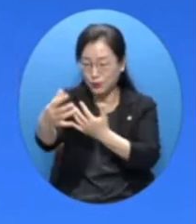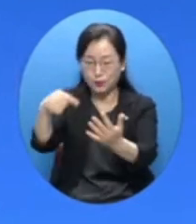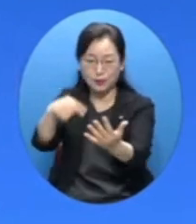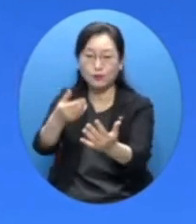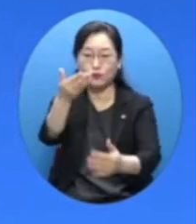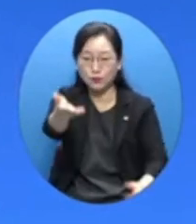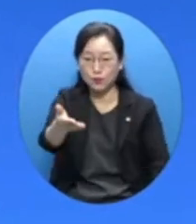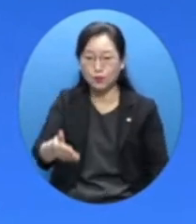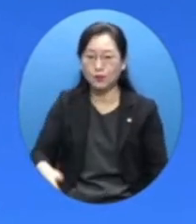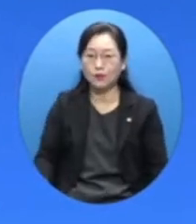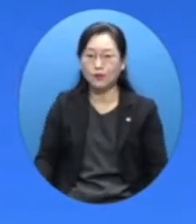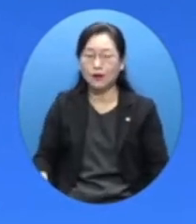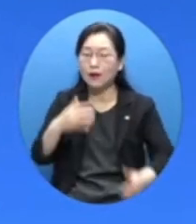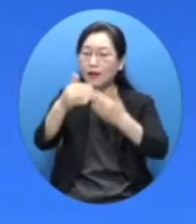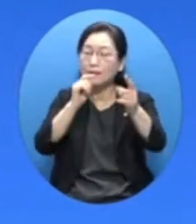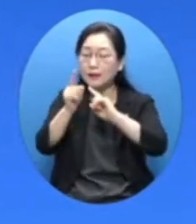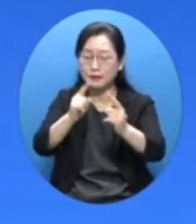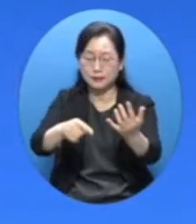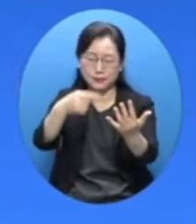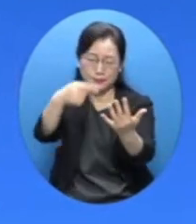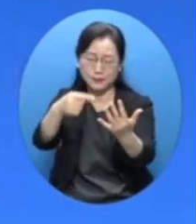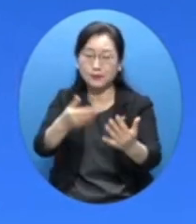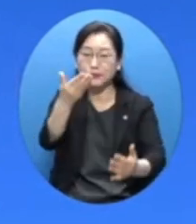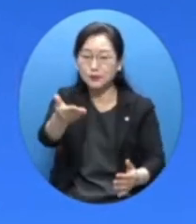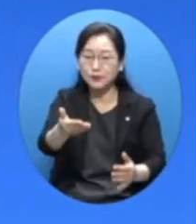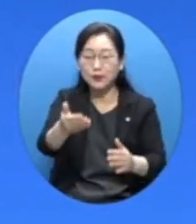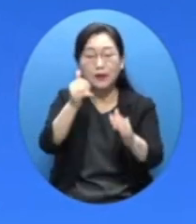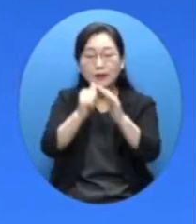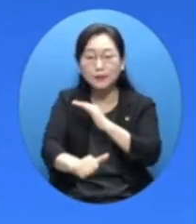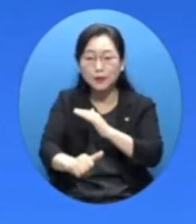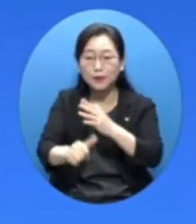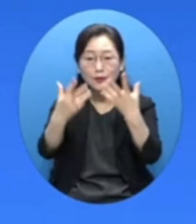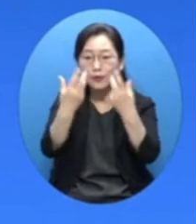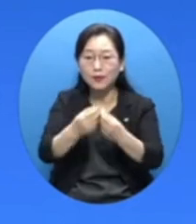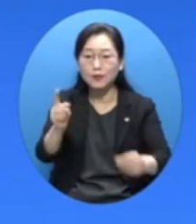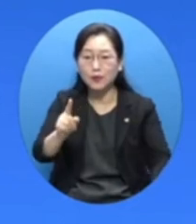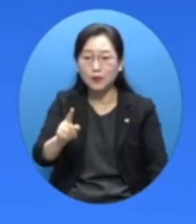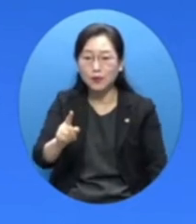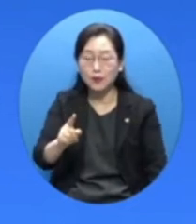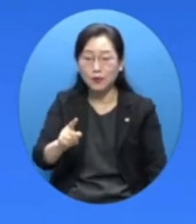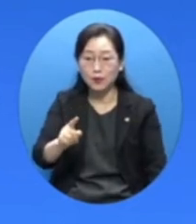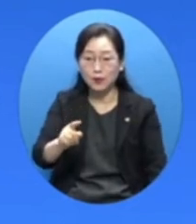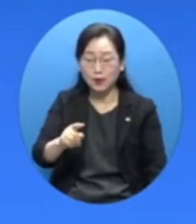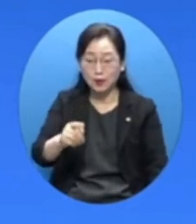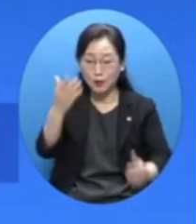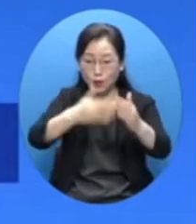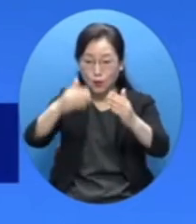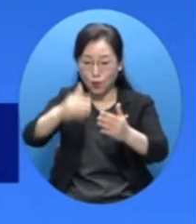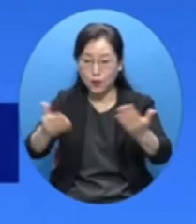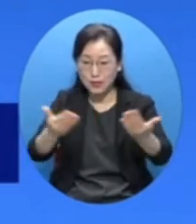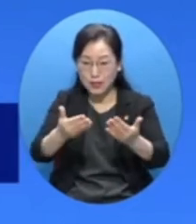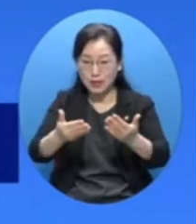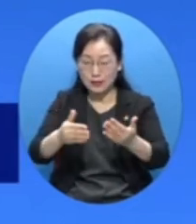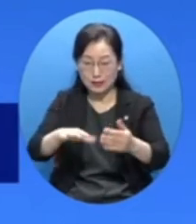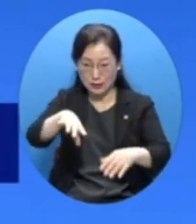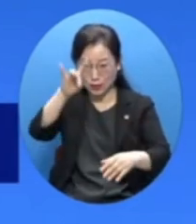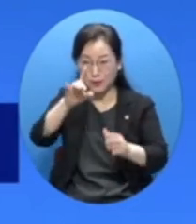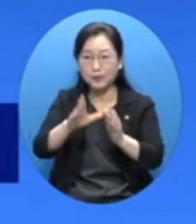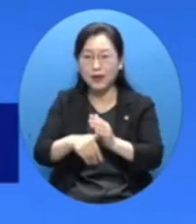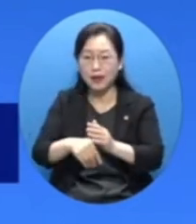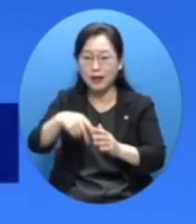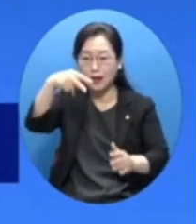그래서이 많은 말씀을 가르치셨는데 그 대표적인 가르침 초기에 공세척의 가르친 말씀이